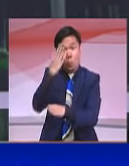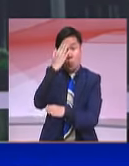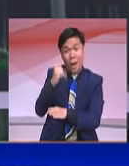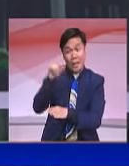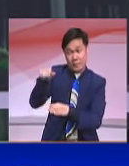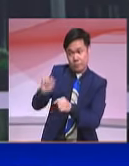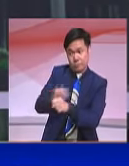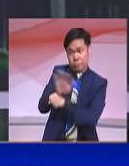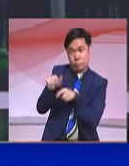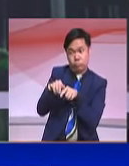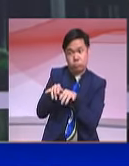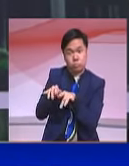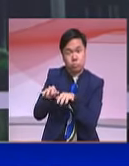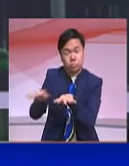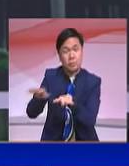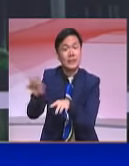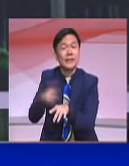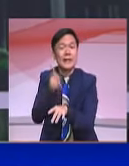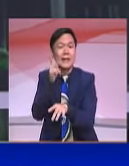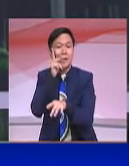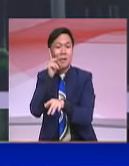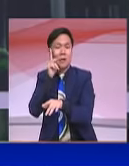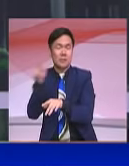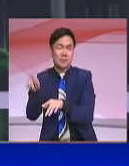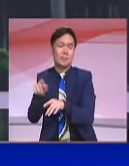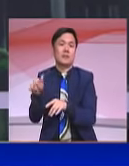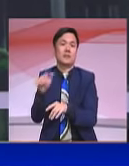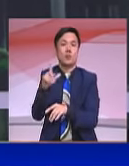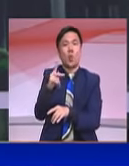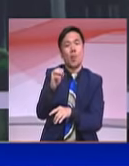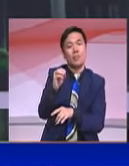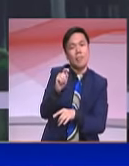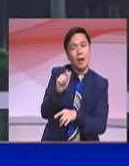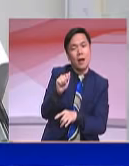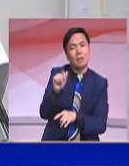kes positif COVID-19 di daerah Kota Star ketika ini.